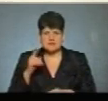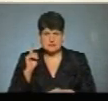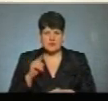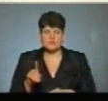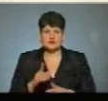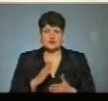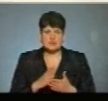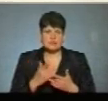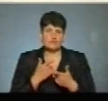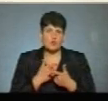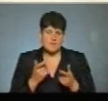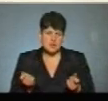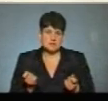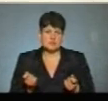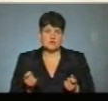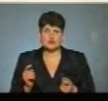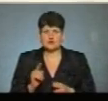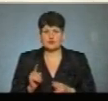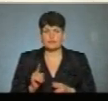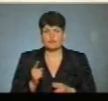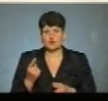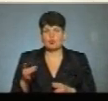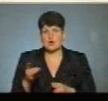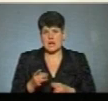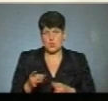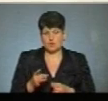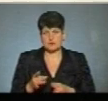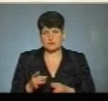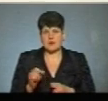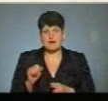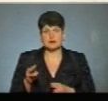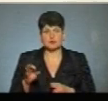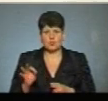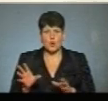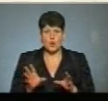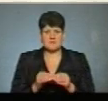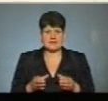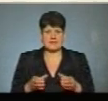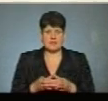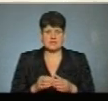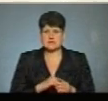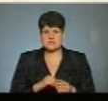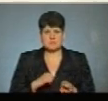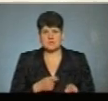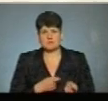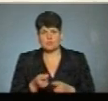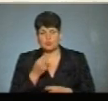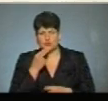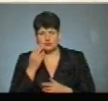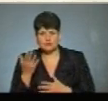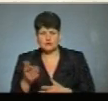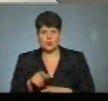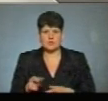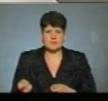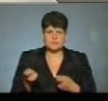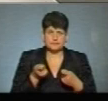всіх. Також я знаю, що є інформація, і в одному з районів атошники об'єдналися і самі